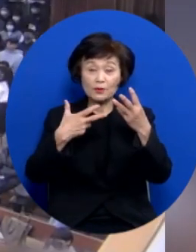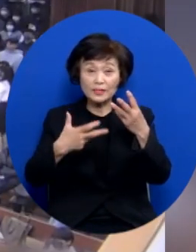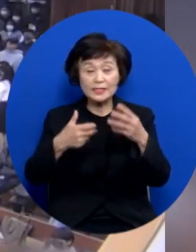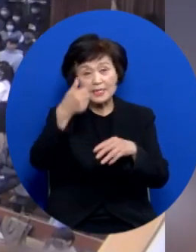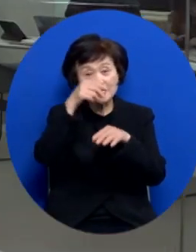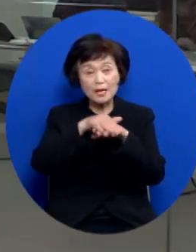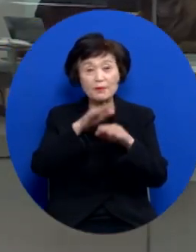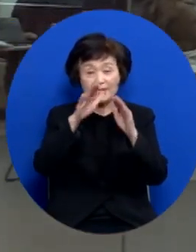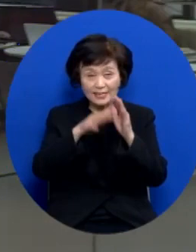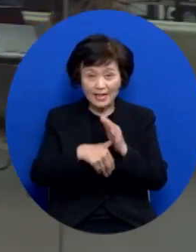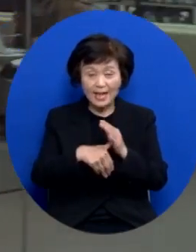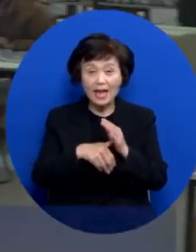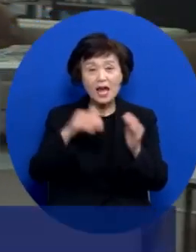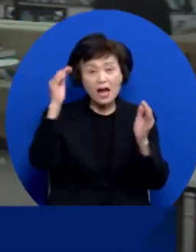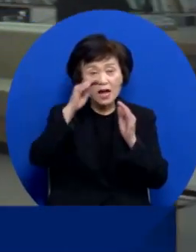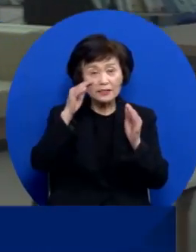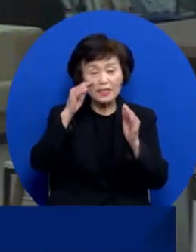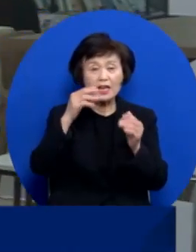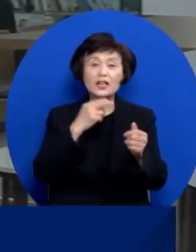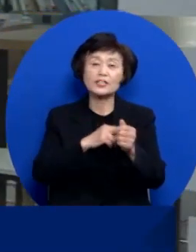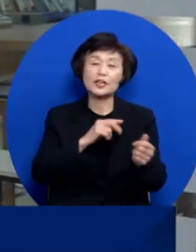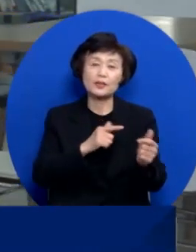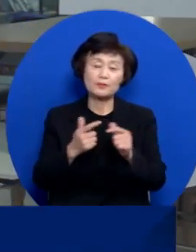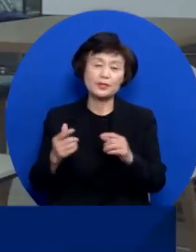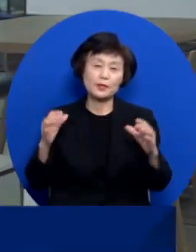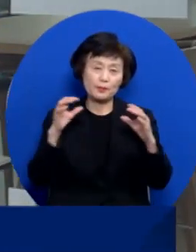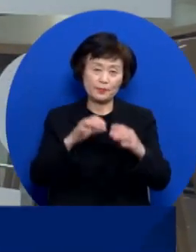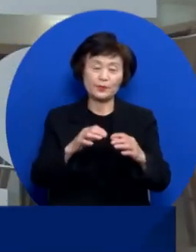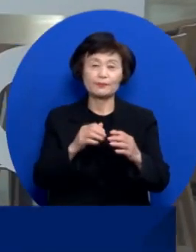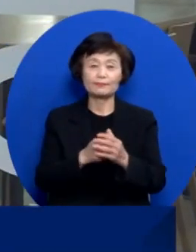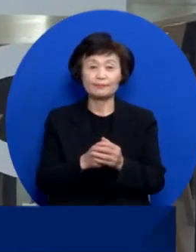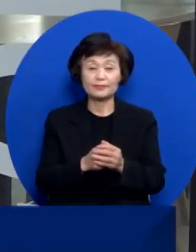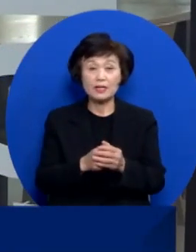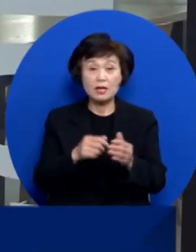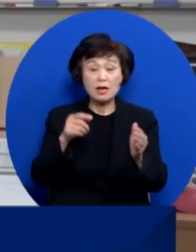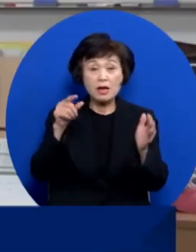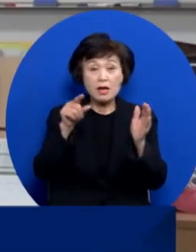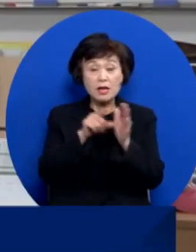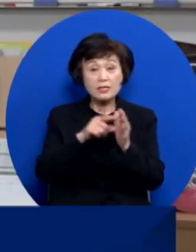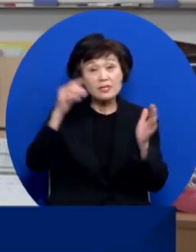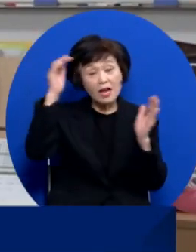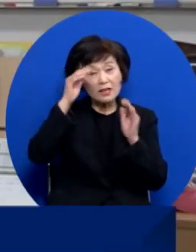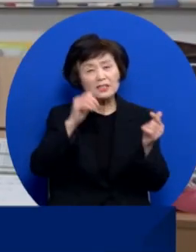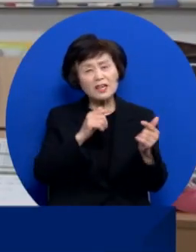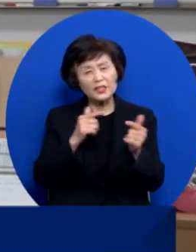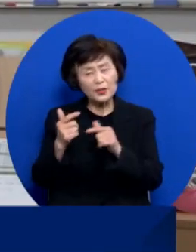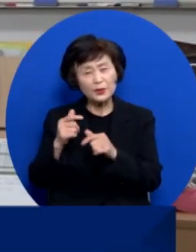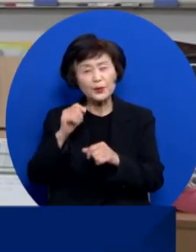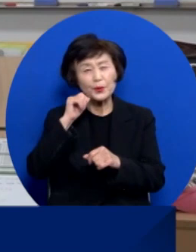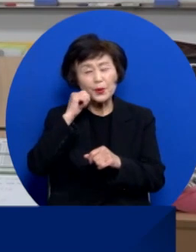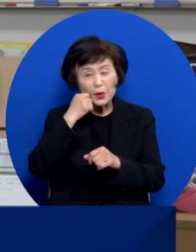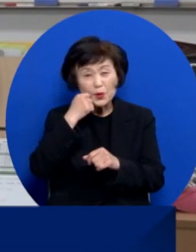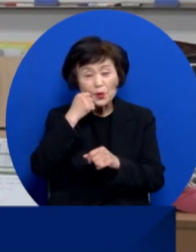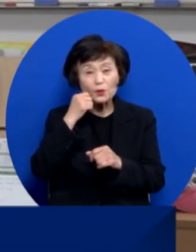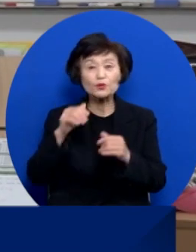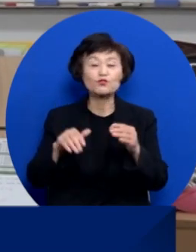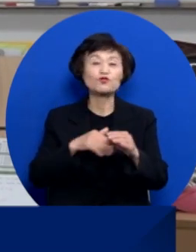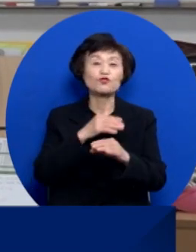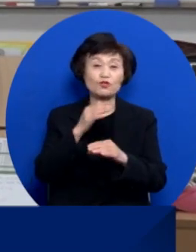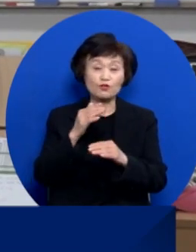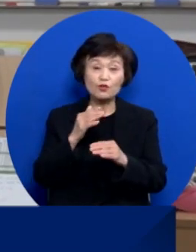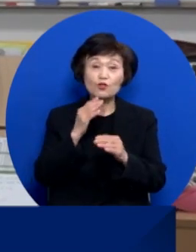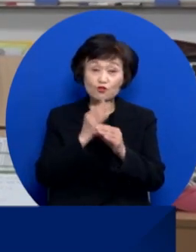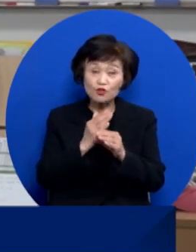명이 동참했습니다. 사실 신학생들이 물질적으로 많이 풍요롭진 않은 상황임에도 불구하고 정말